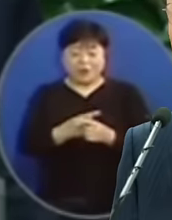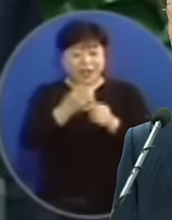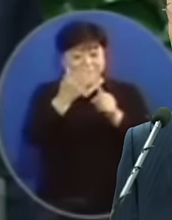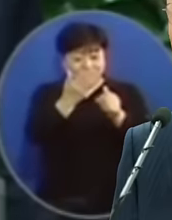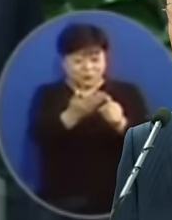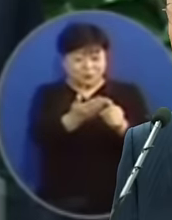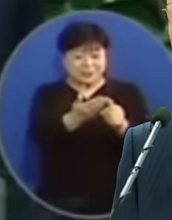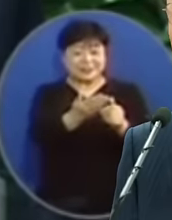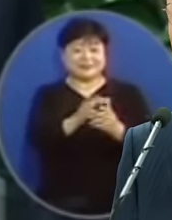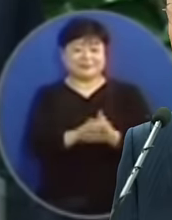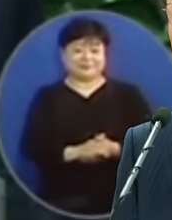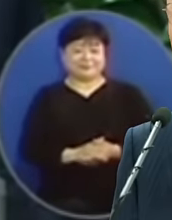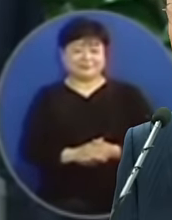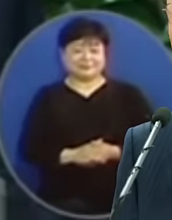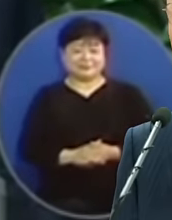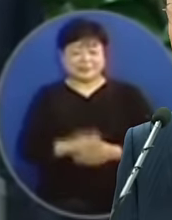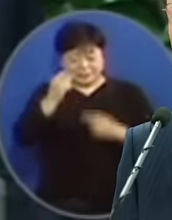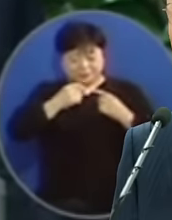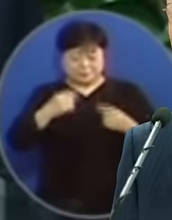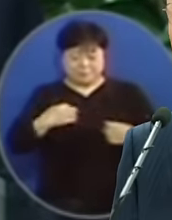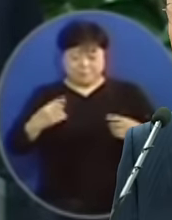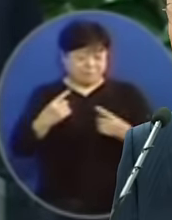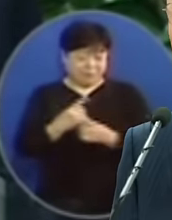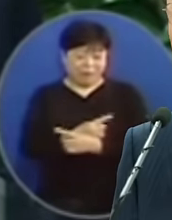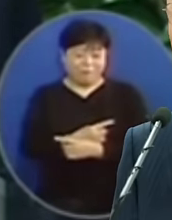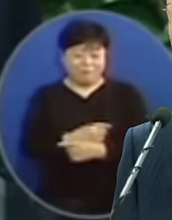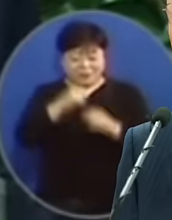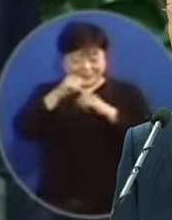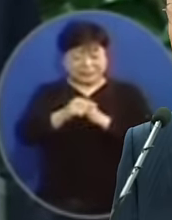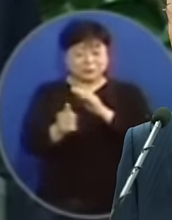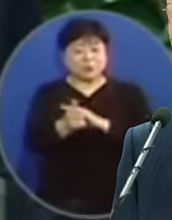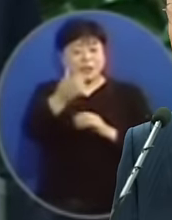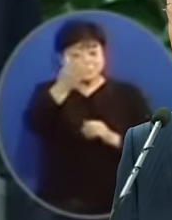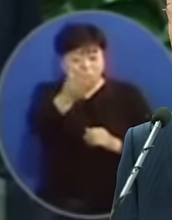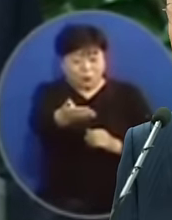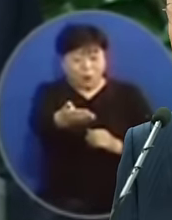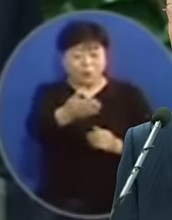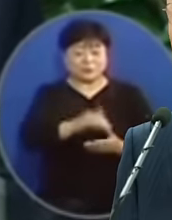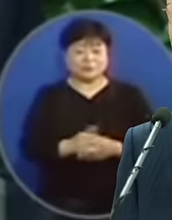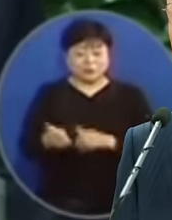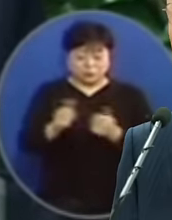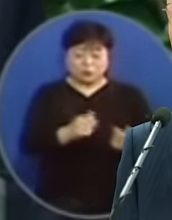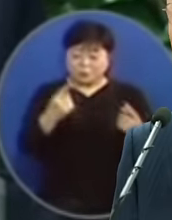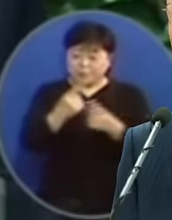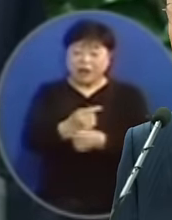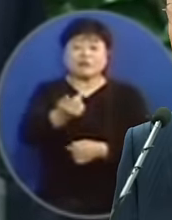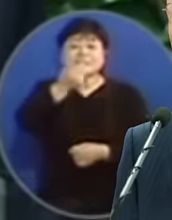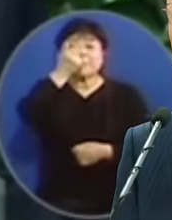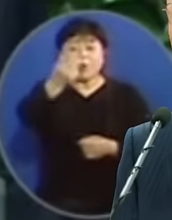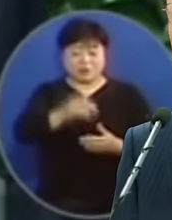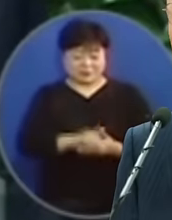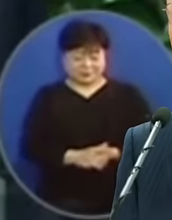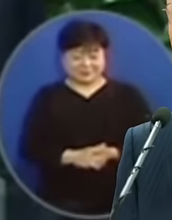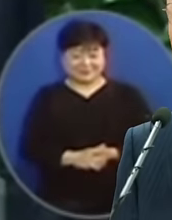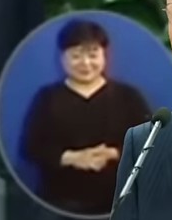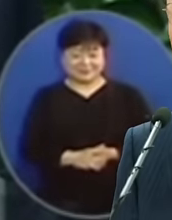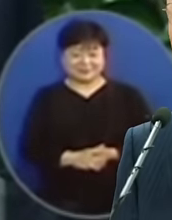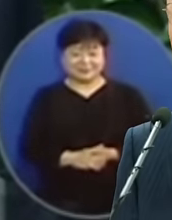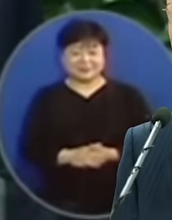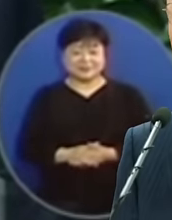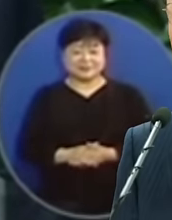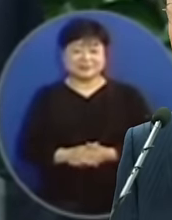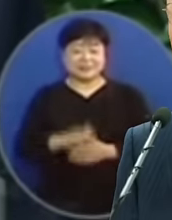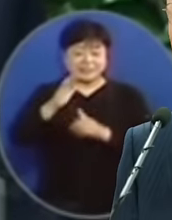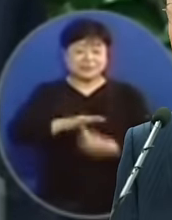것입니다. 슬픔에서 기쁨으로, 좌절에서 절망에서 소망으로, 죽음에서 생명으로,